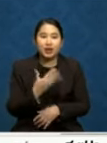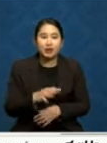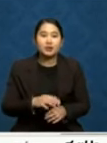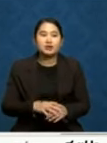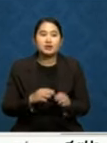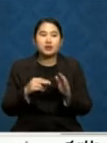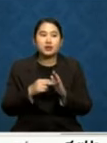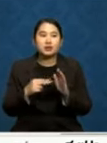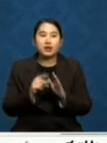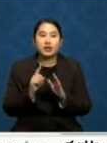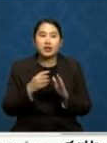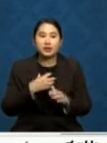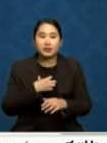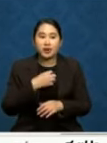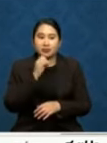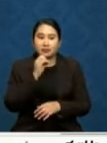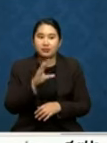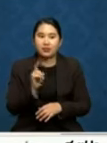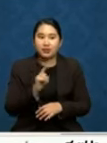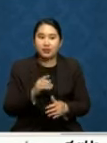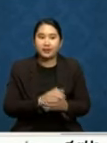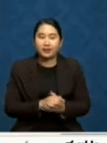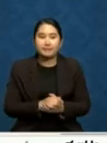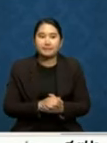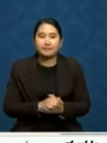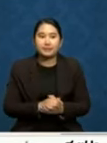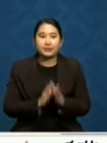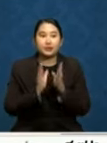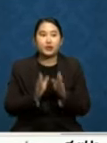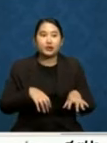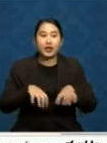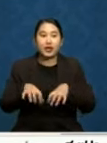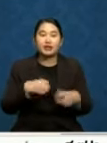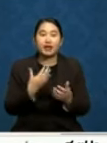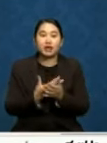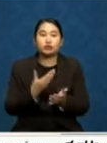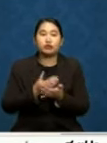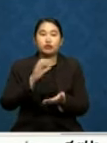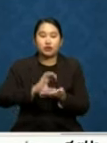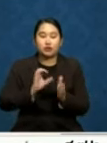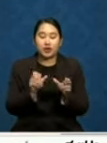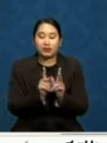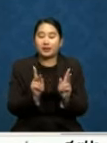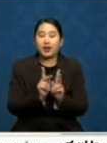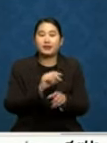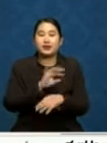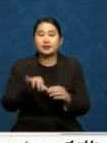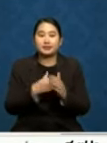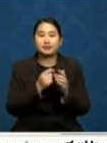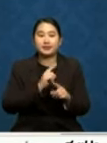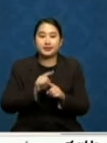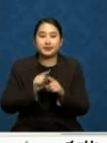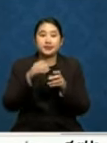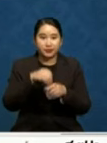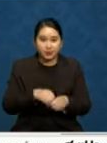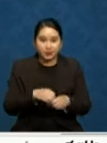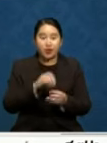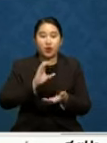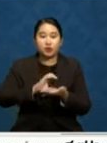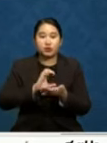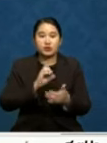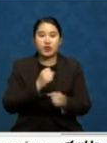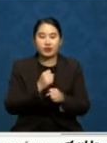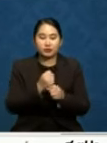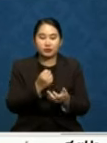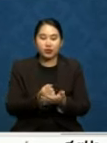ราะฉะนั้นแล้วเนี่ยผมอยากให้ผู้บริหารกองทุนหรือแม้แต่กรรมการทั้งหลายที่อยู่ในกองทุนแห่งนี้นะครับได้